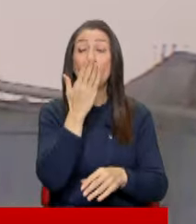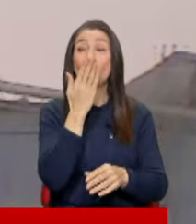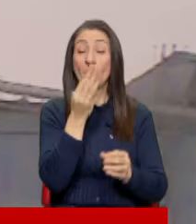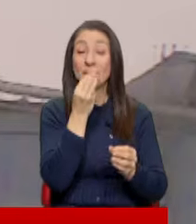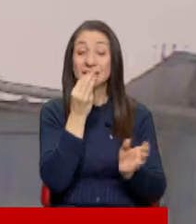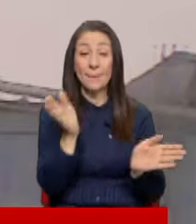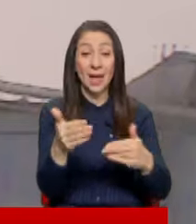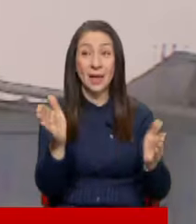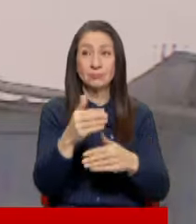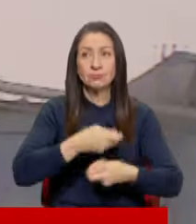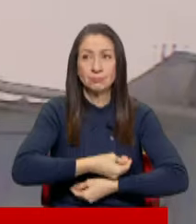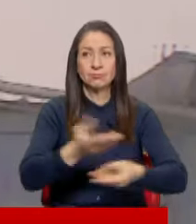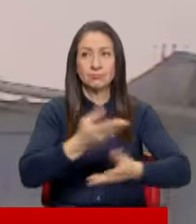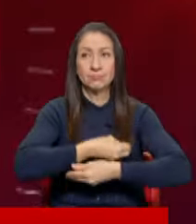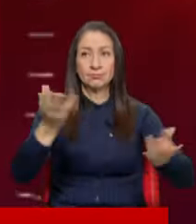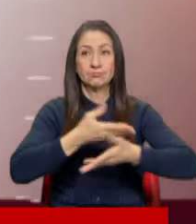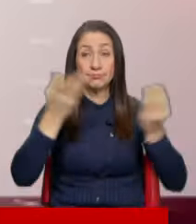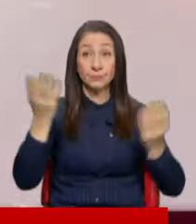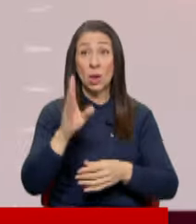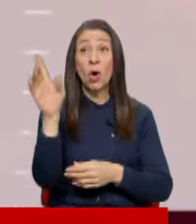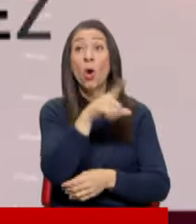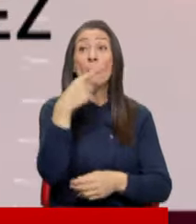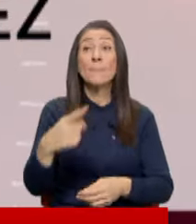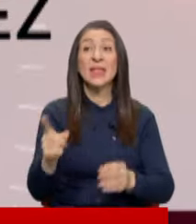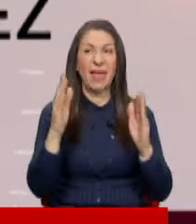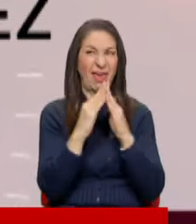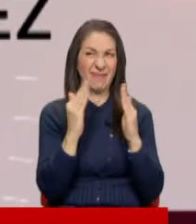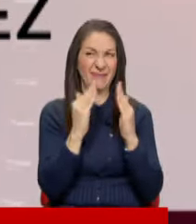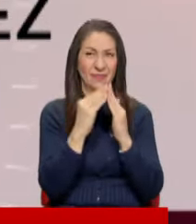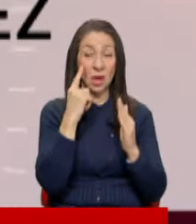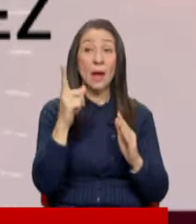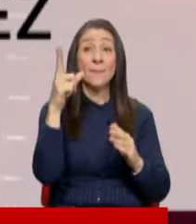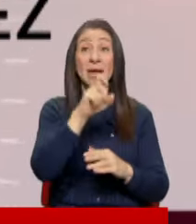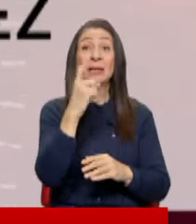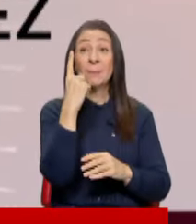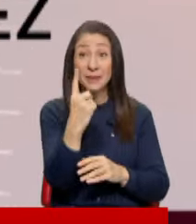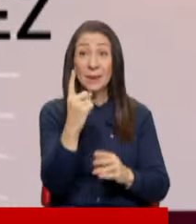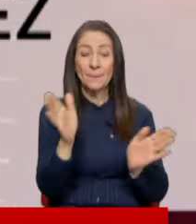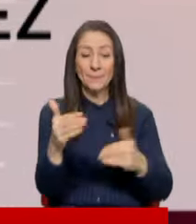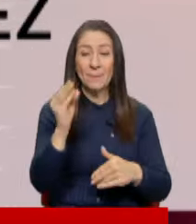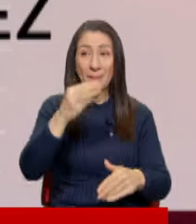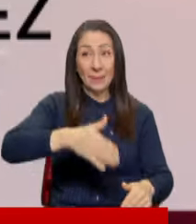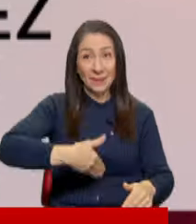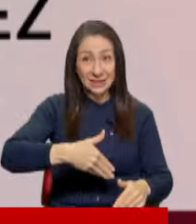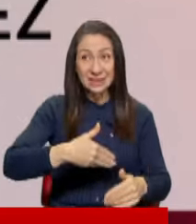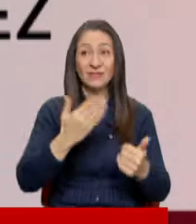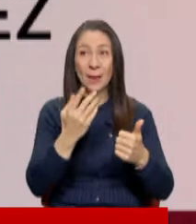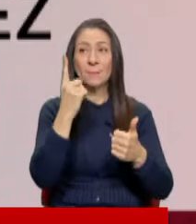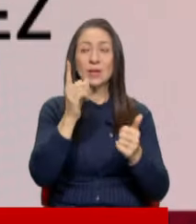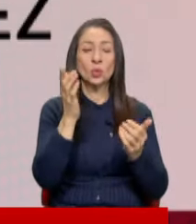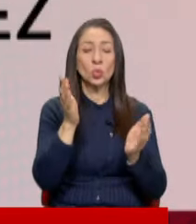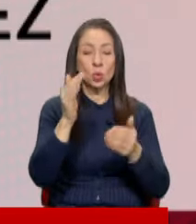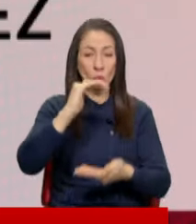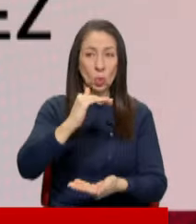beslen destek paketi dağıtacağız 10.000 haneye ayda bir paket bebek bezi ve bir